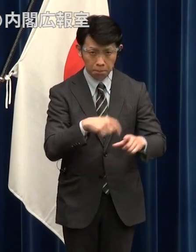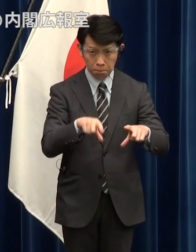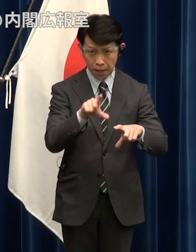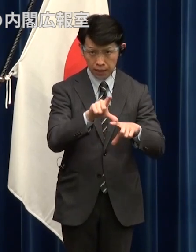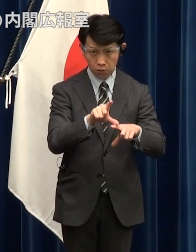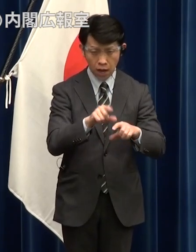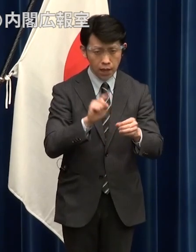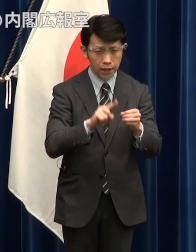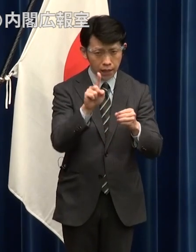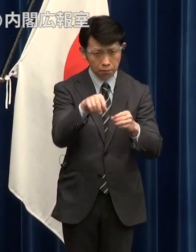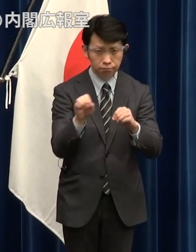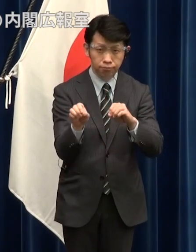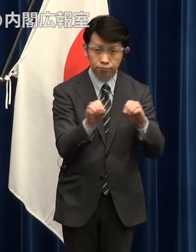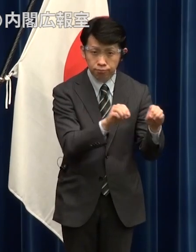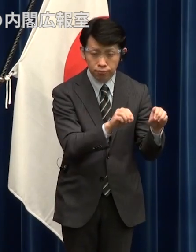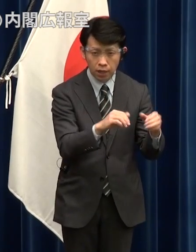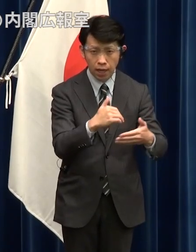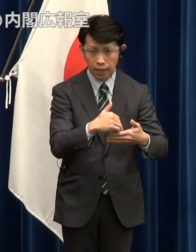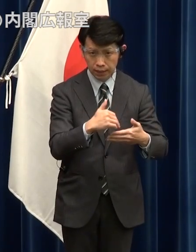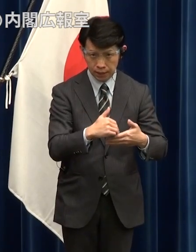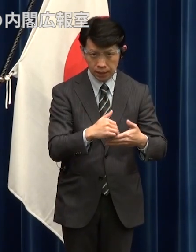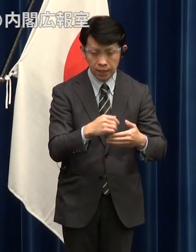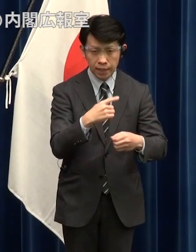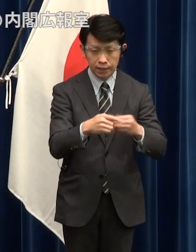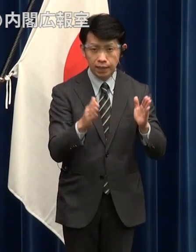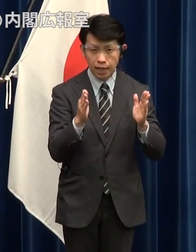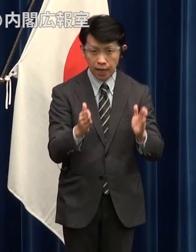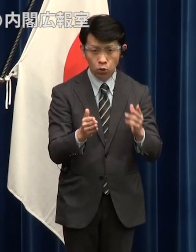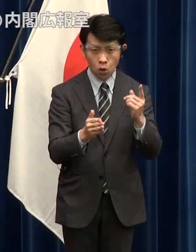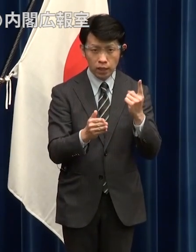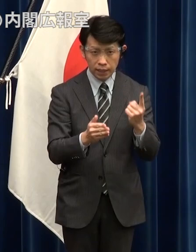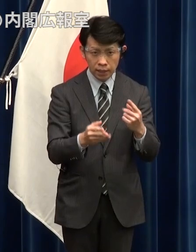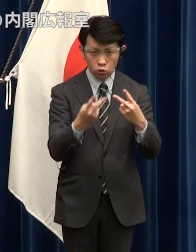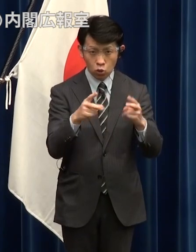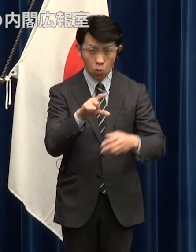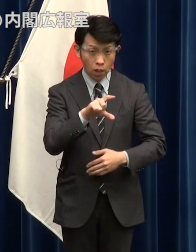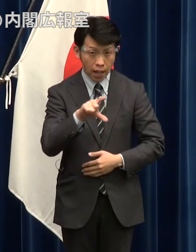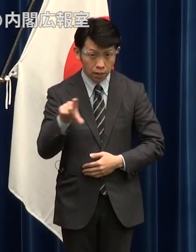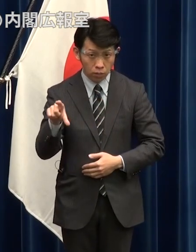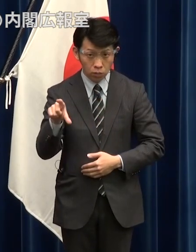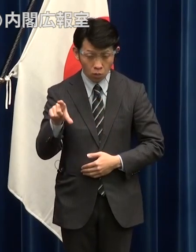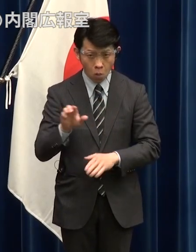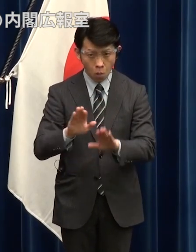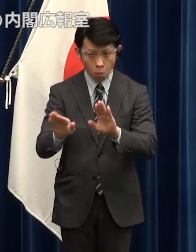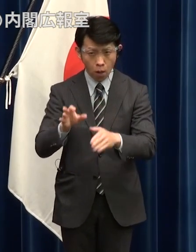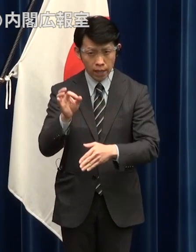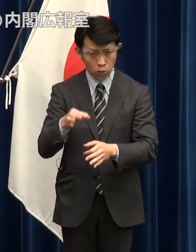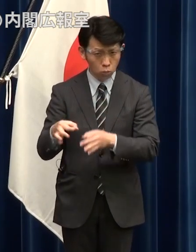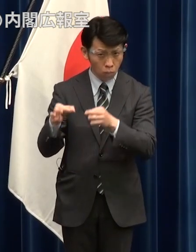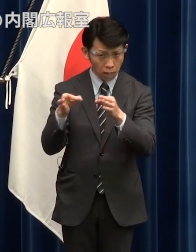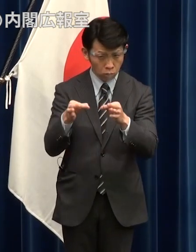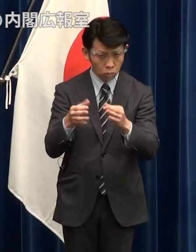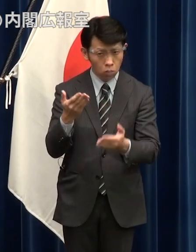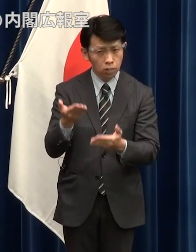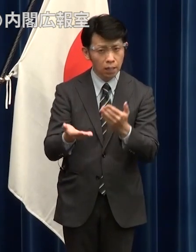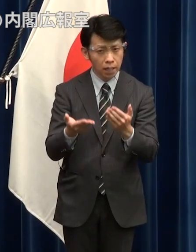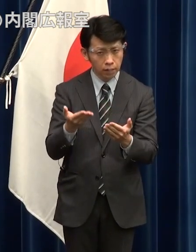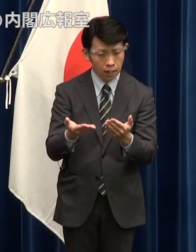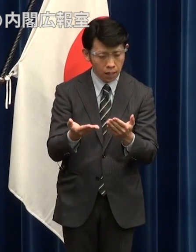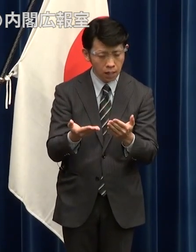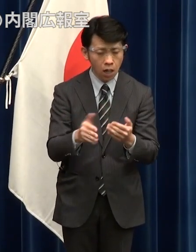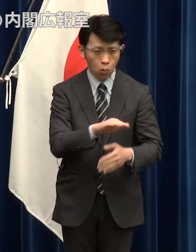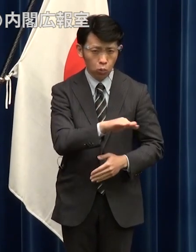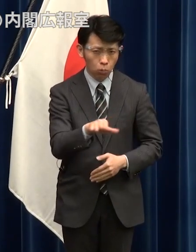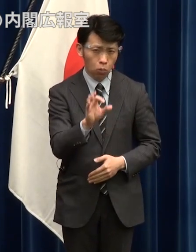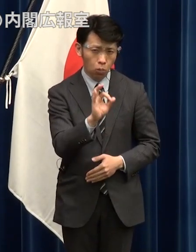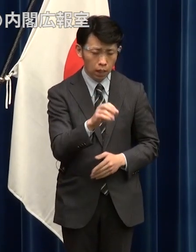とし、年1兆円強の増税を明言した防衛費の増額と比べ後回しになっているとの指摘が上がっています